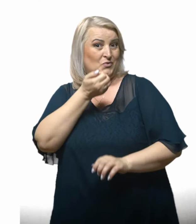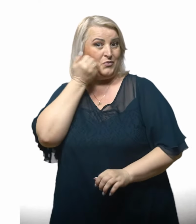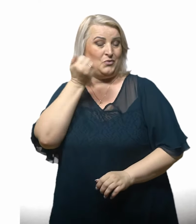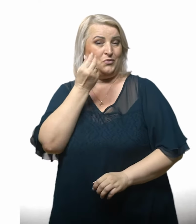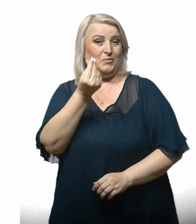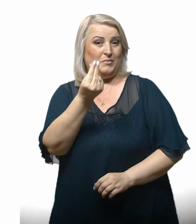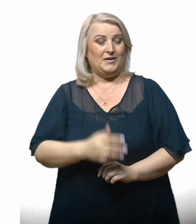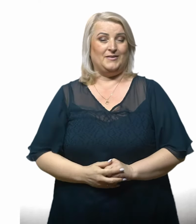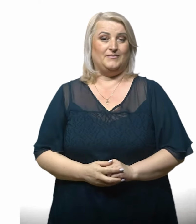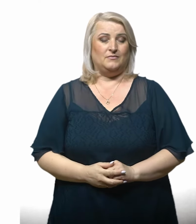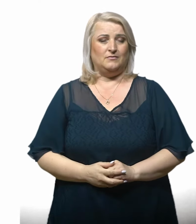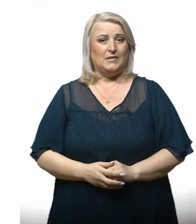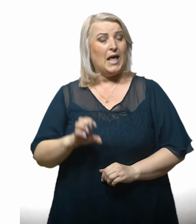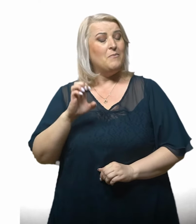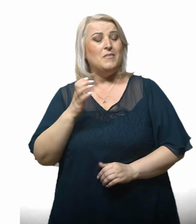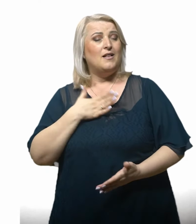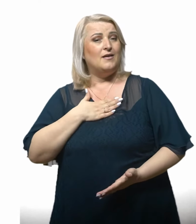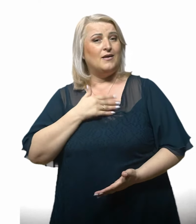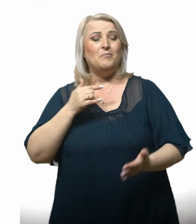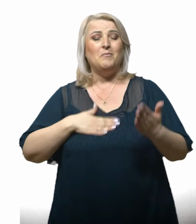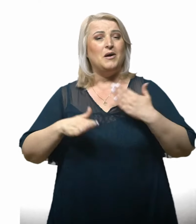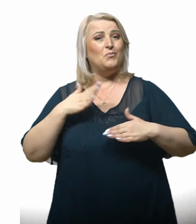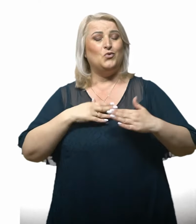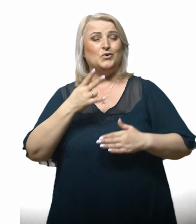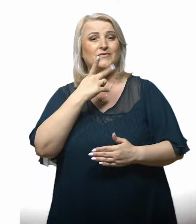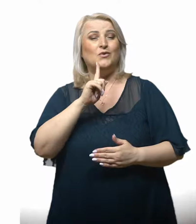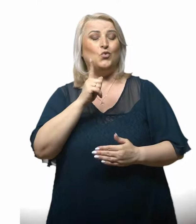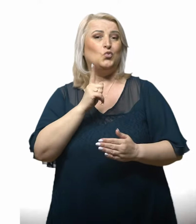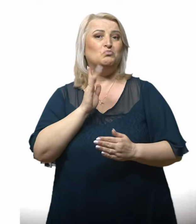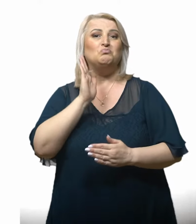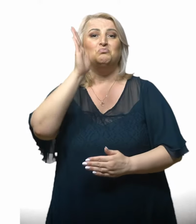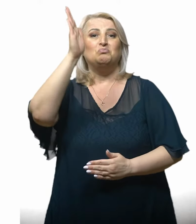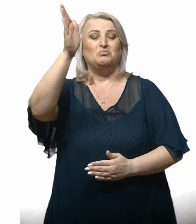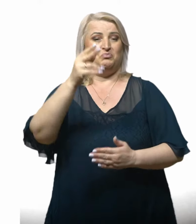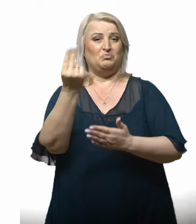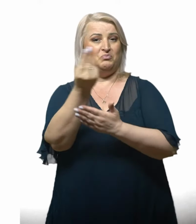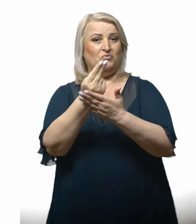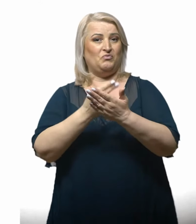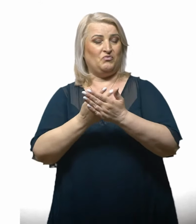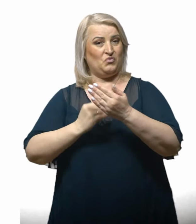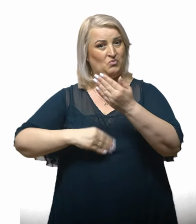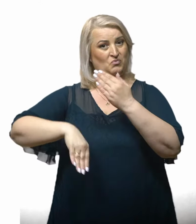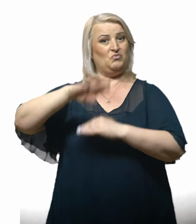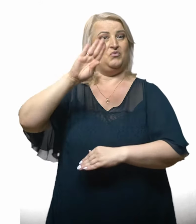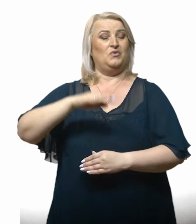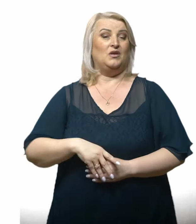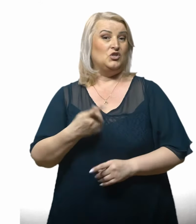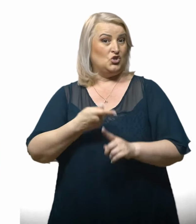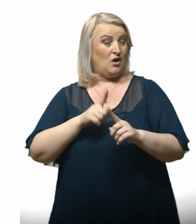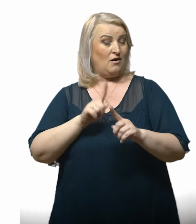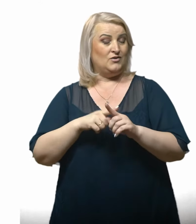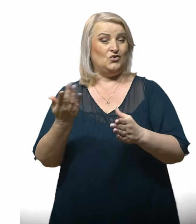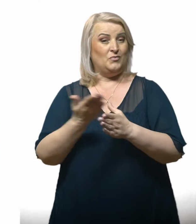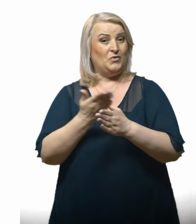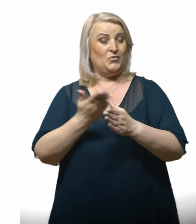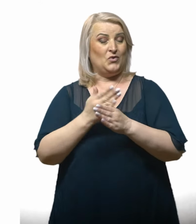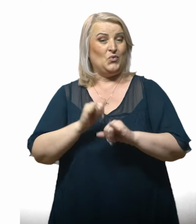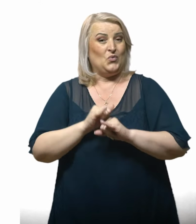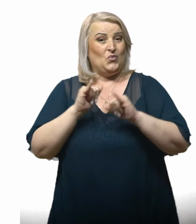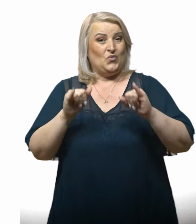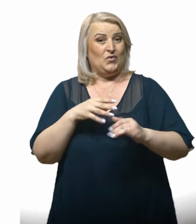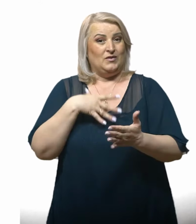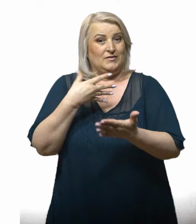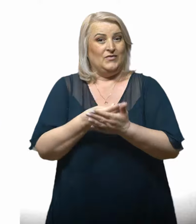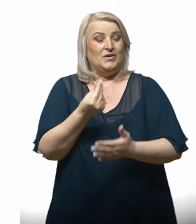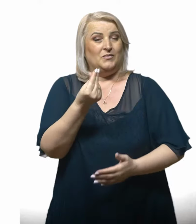remunerare. Emily, mă bucur mult să văd cum progresezi cu pictura și că această ocupație contribuie la creșterea economiilor